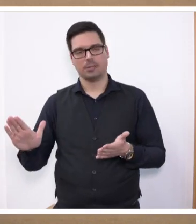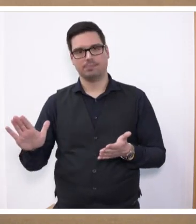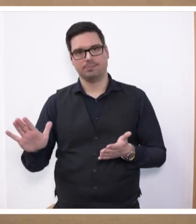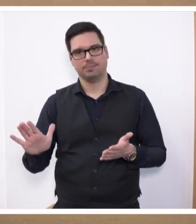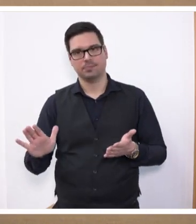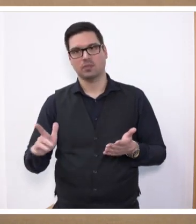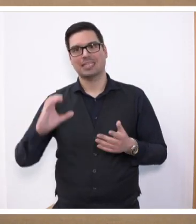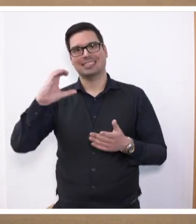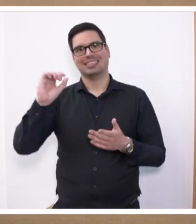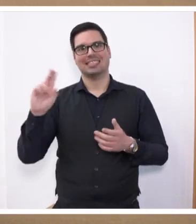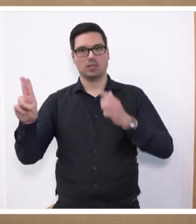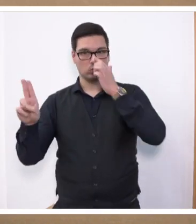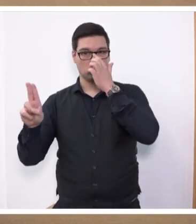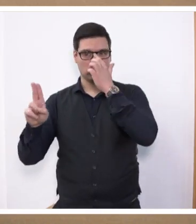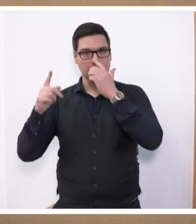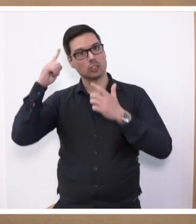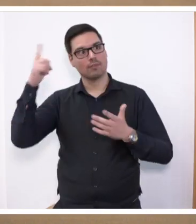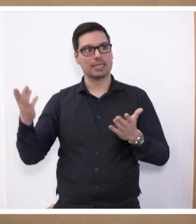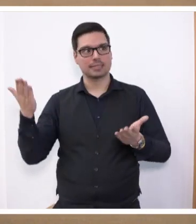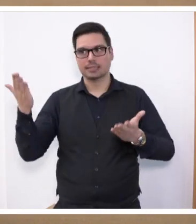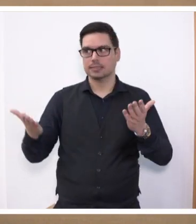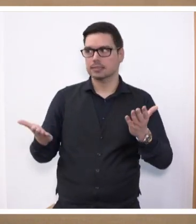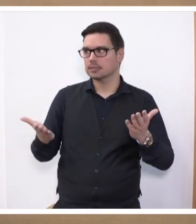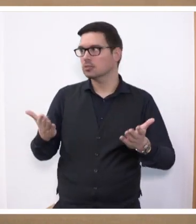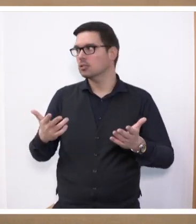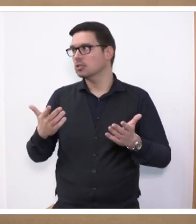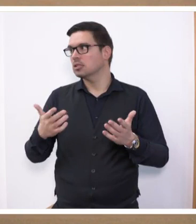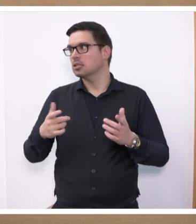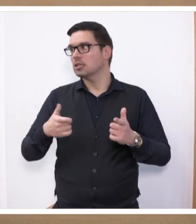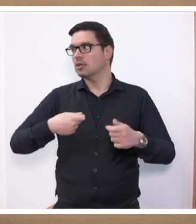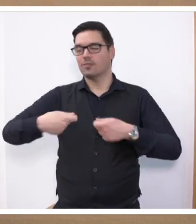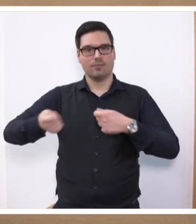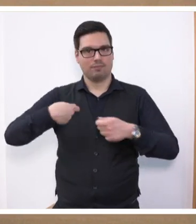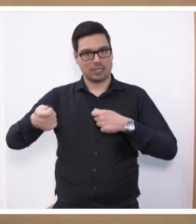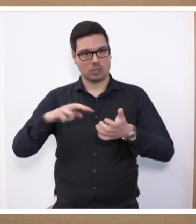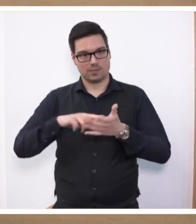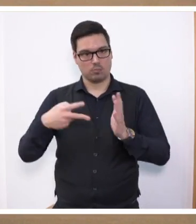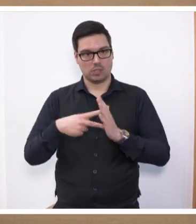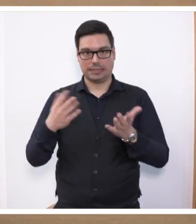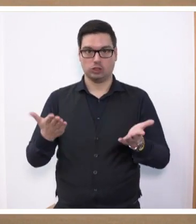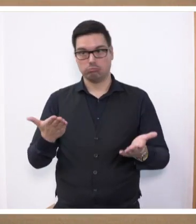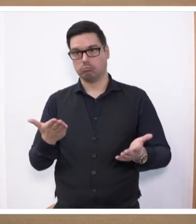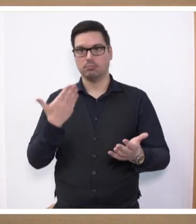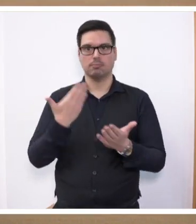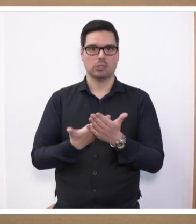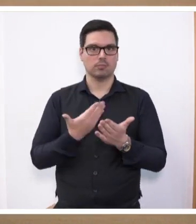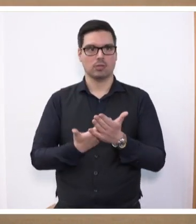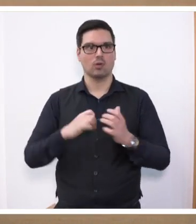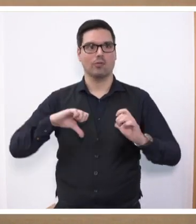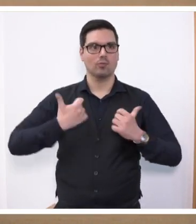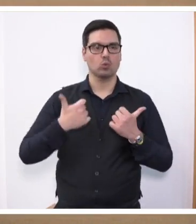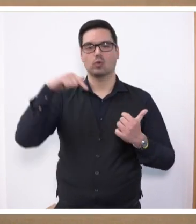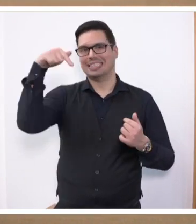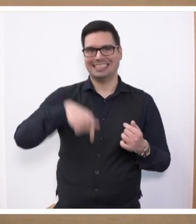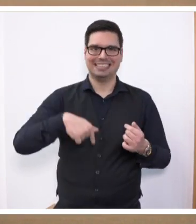die CDU mal wieder nicht wusste, wo sie wirtschaftspolitisch überhaupt hin möchte. Beispielsweise, als sie sich morgens hier im